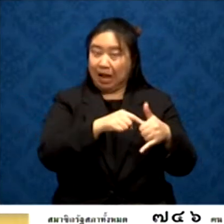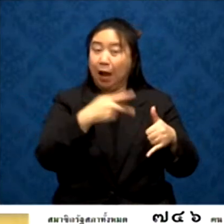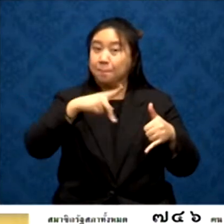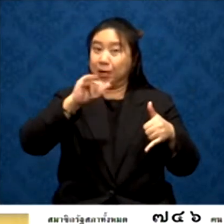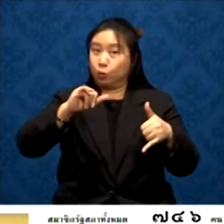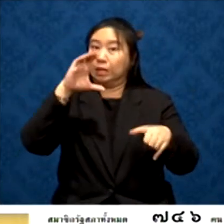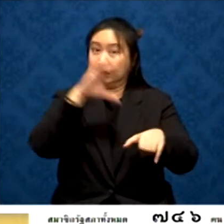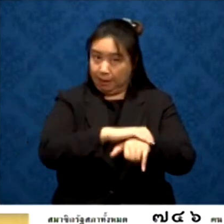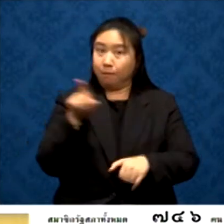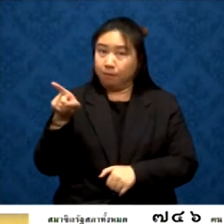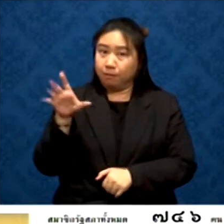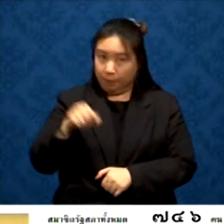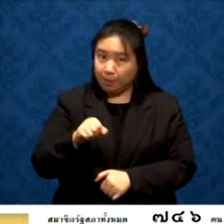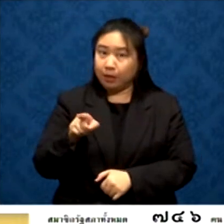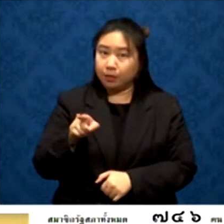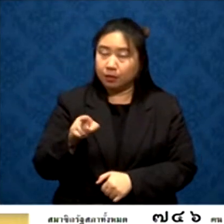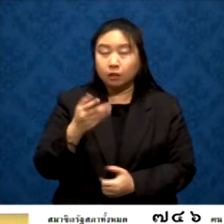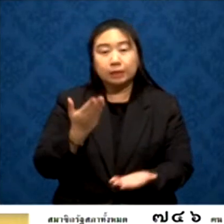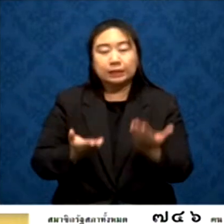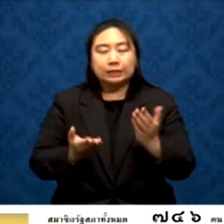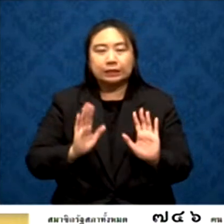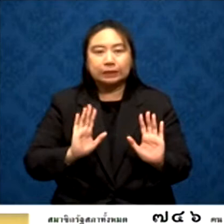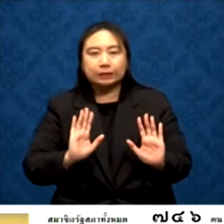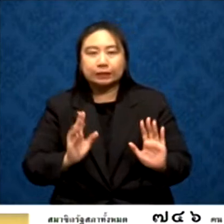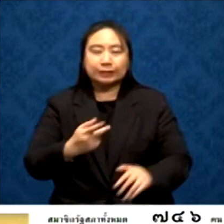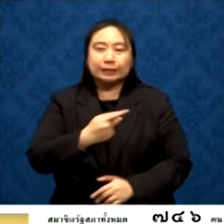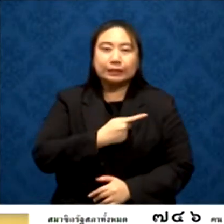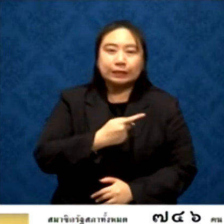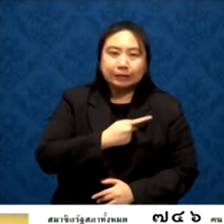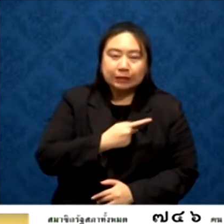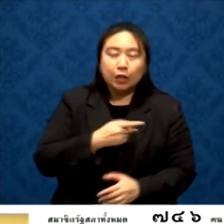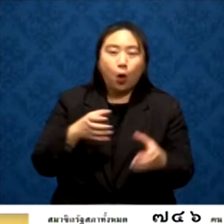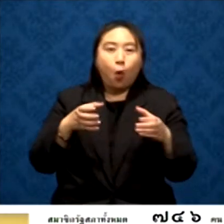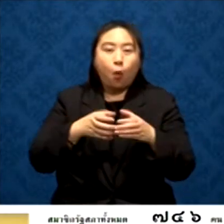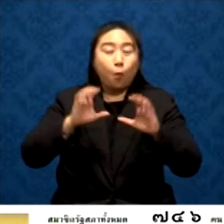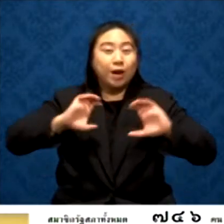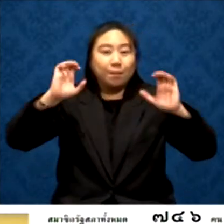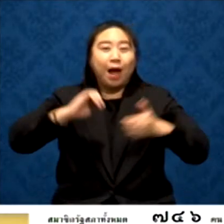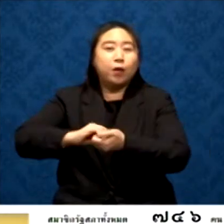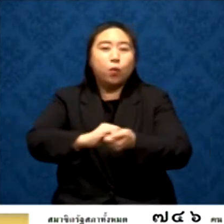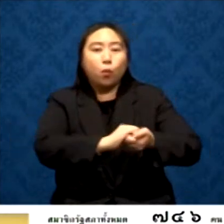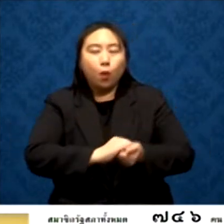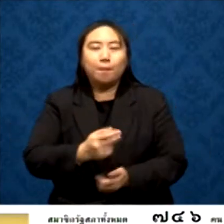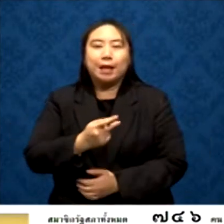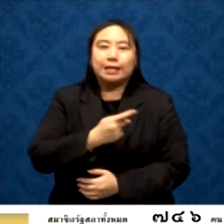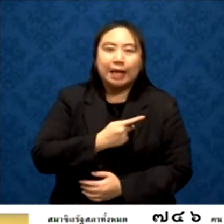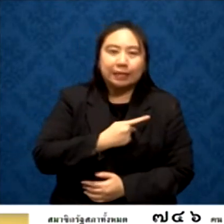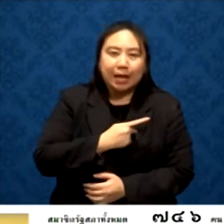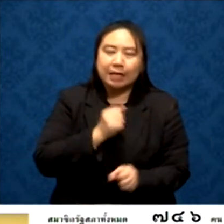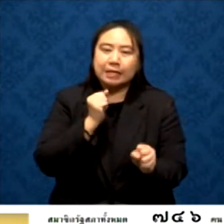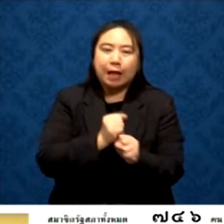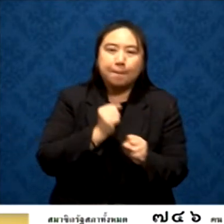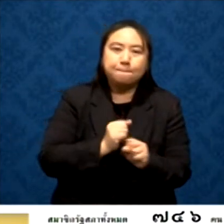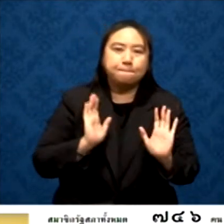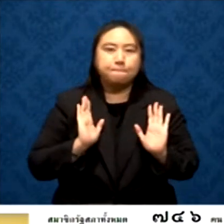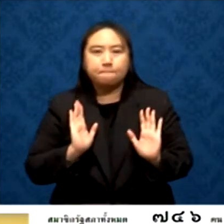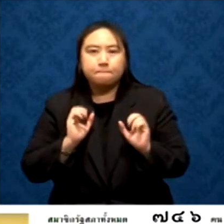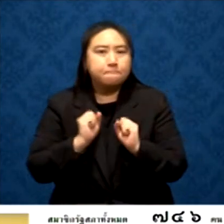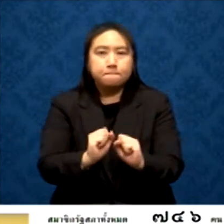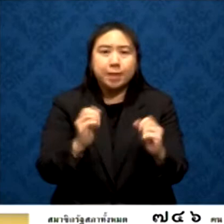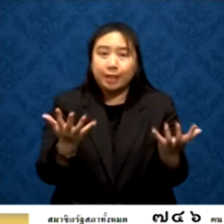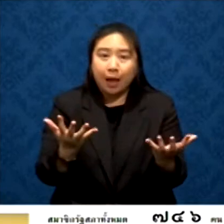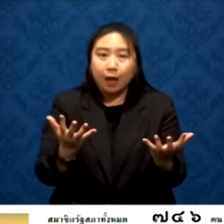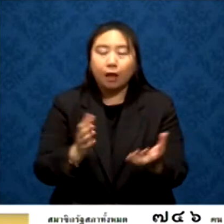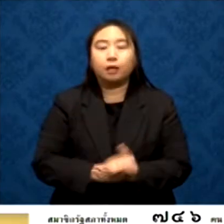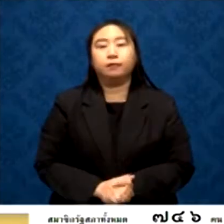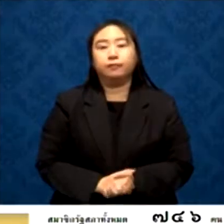ไม่หรือจะเกรงอกเกรงใจพรรคร่วมรัฐบาลบางพรรคจนไม่กล้าที่จะทำอะไรหรือในเรื่อง